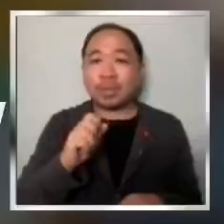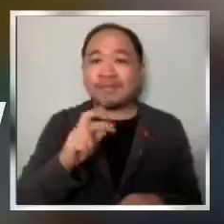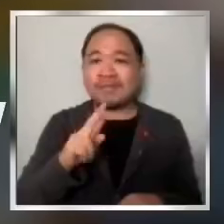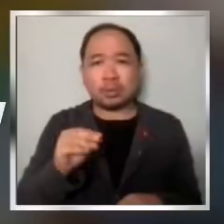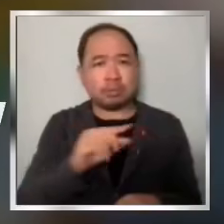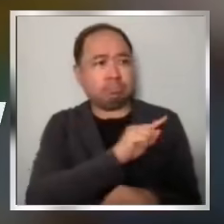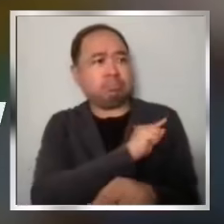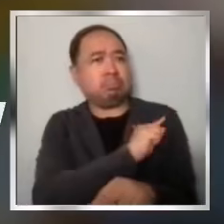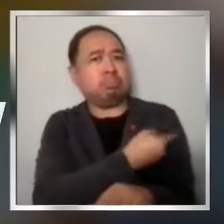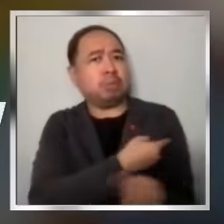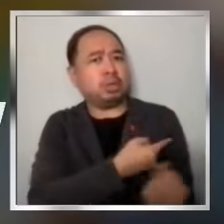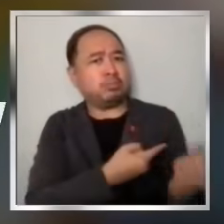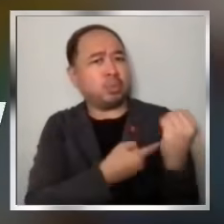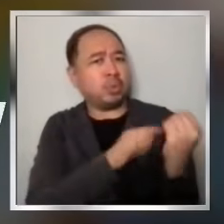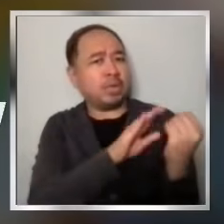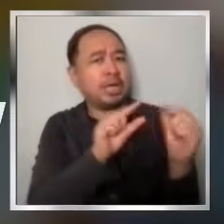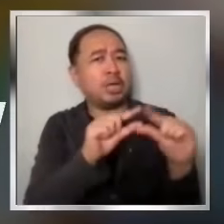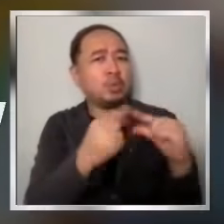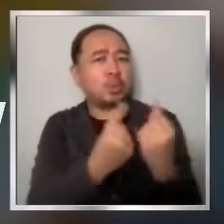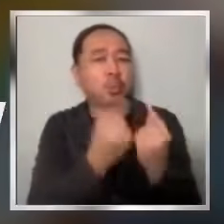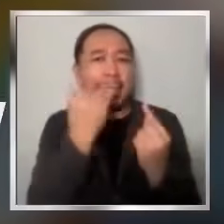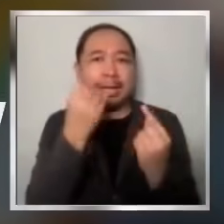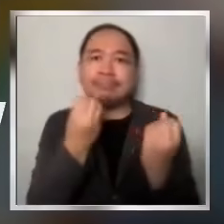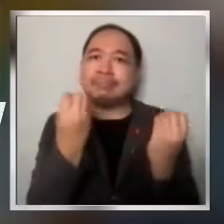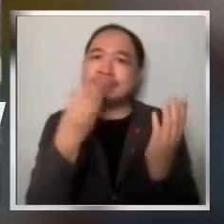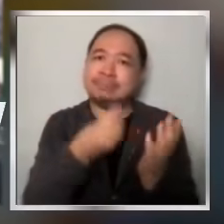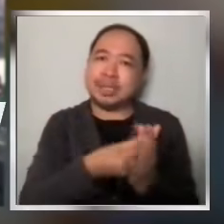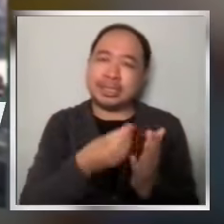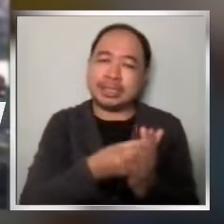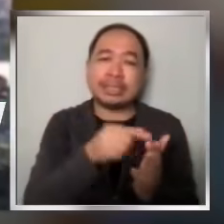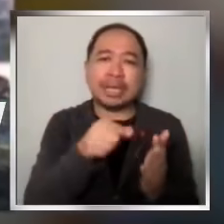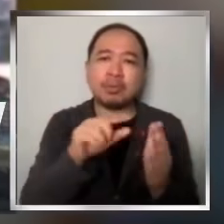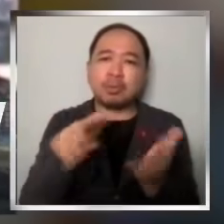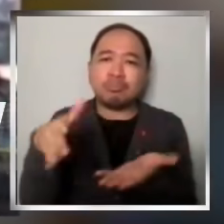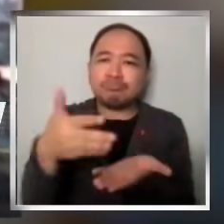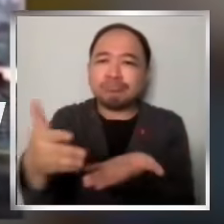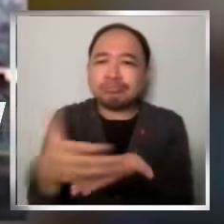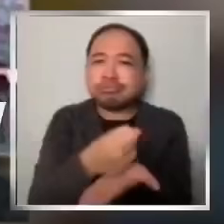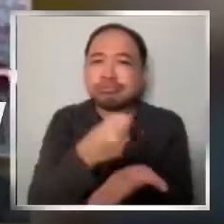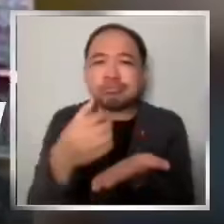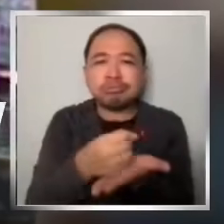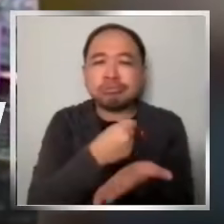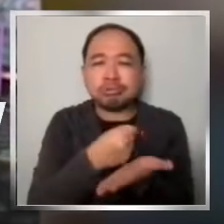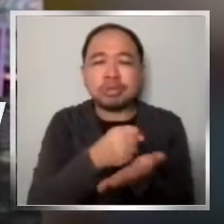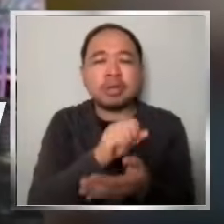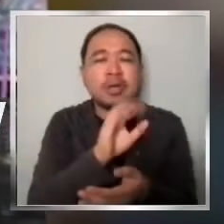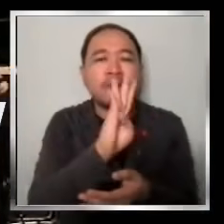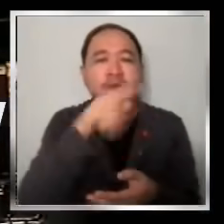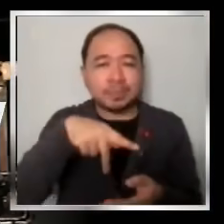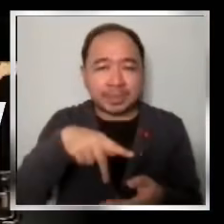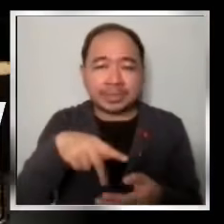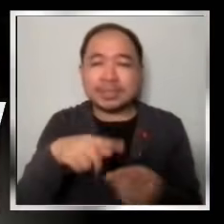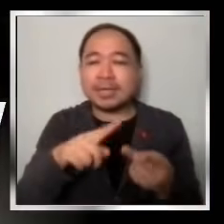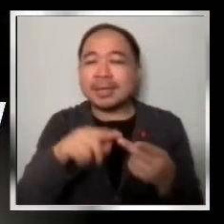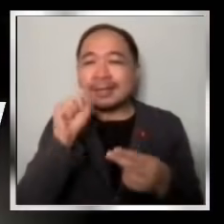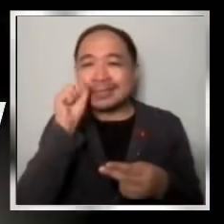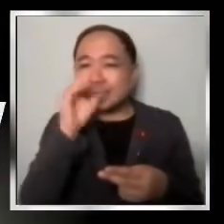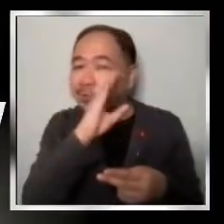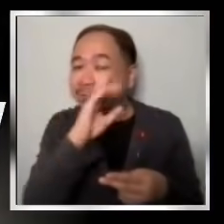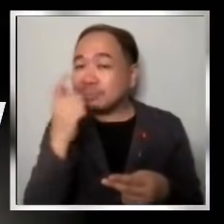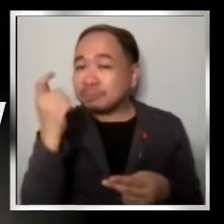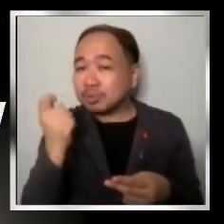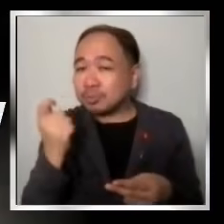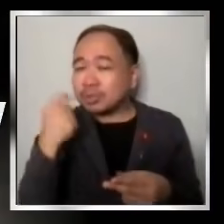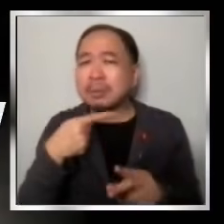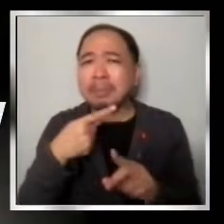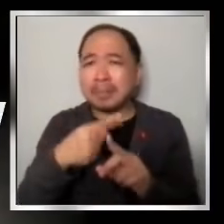mapera. Kinokolekta daw ng organisasyon ang nasa kalahati ng natatanggap ng 4Ps, senior citizen pension, pati ibang ayuda ng